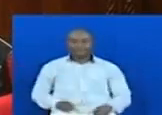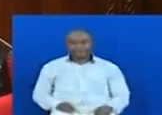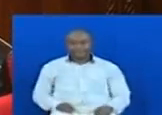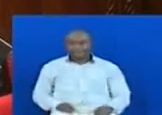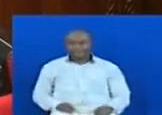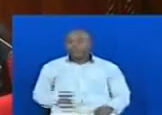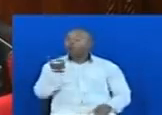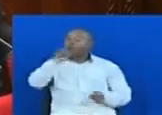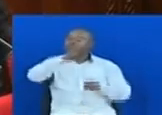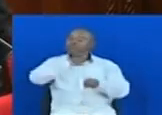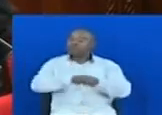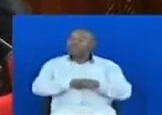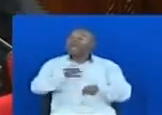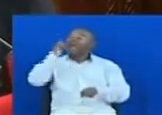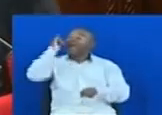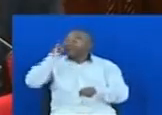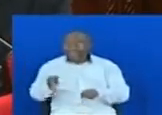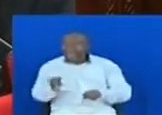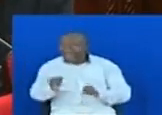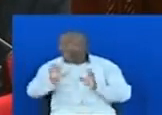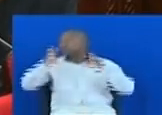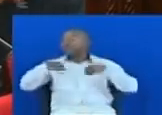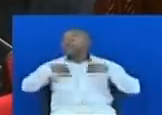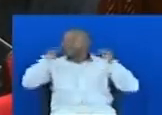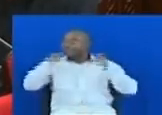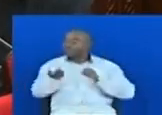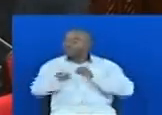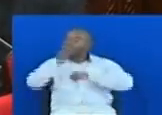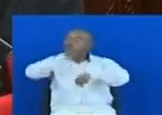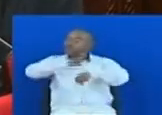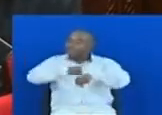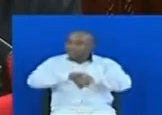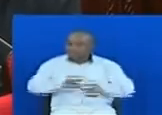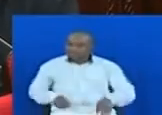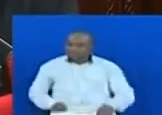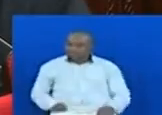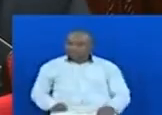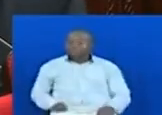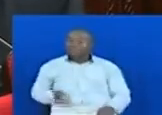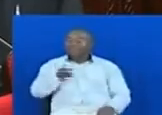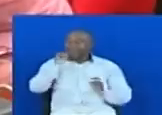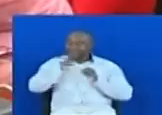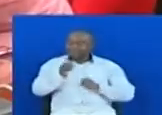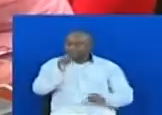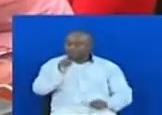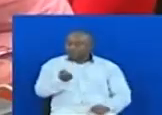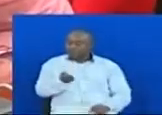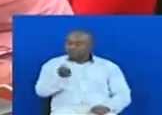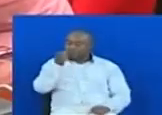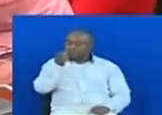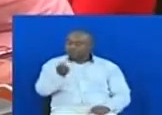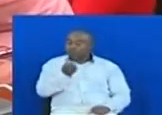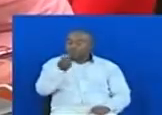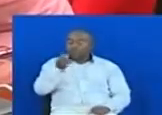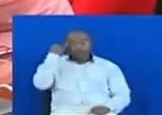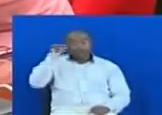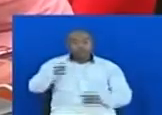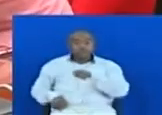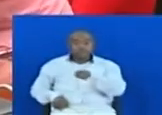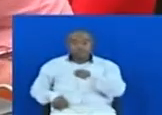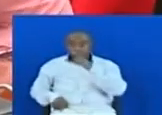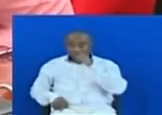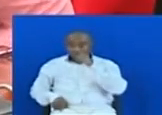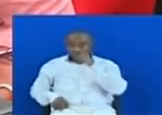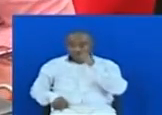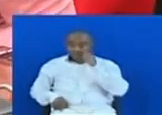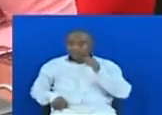Ataongeza muda. Akitaka asitaki. Tutapiga kura ya maoni. Leo nimemshika dada yangu tena wakafu.